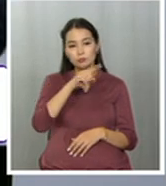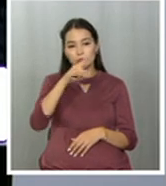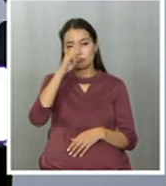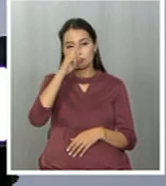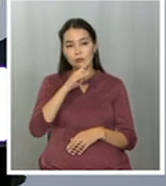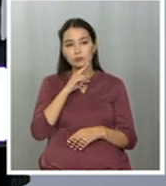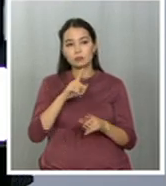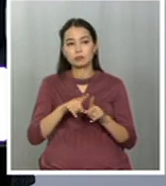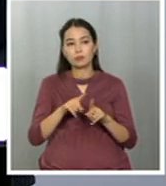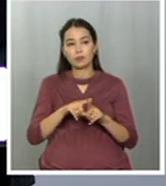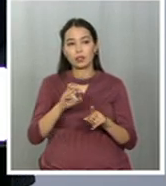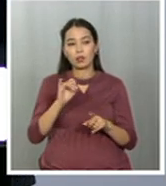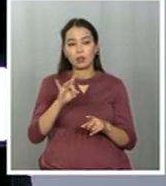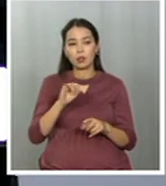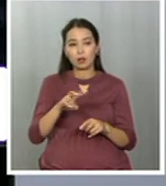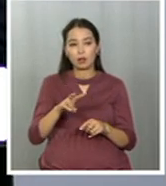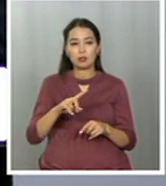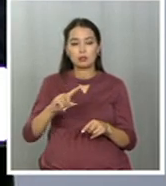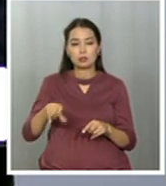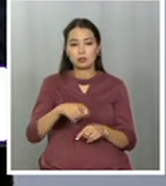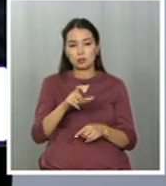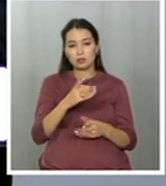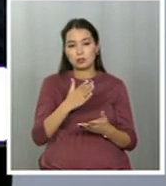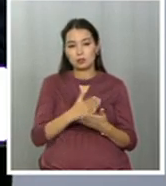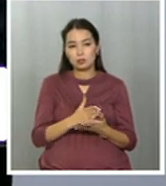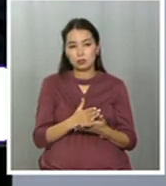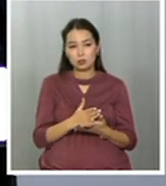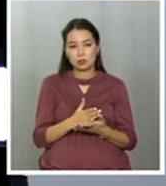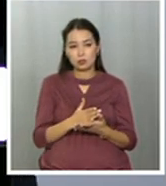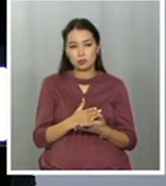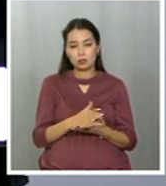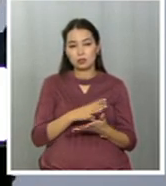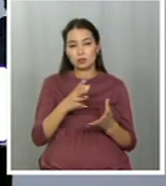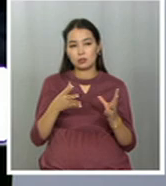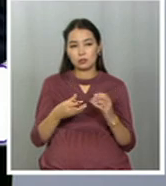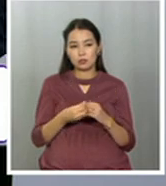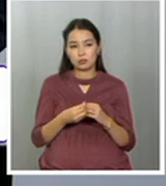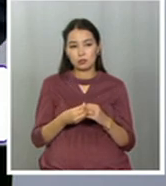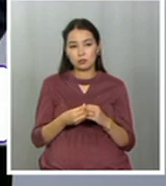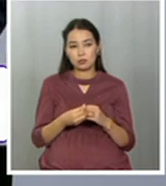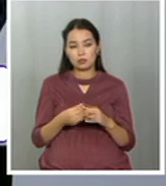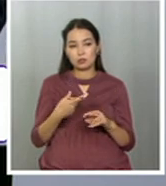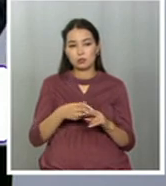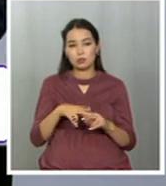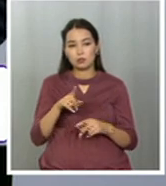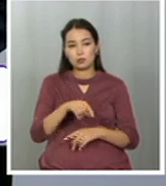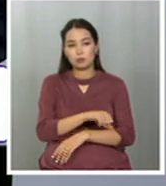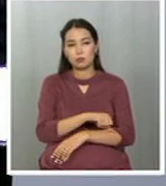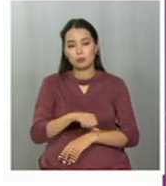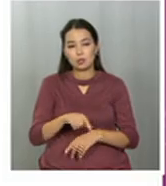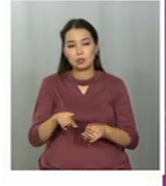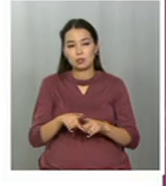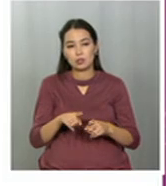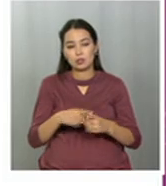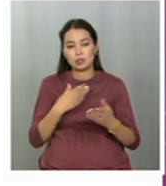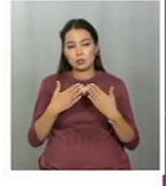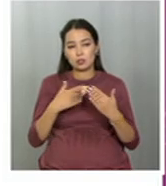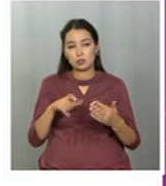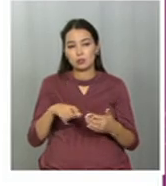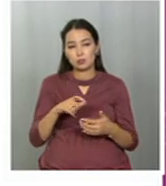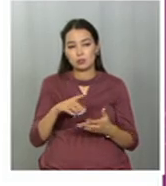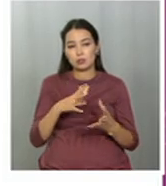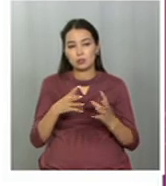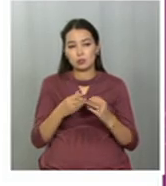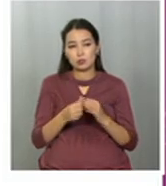Арал теңізіне жалғасады. Ал енді жалпы трансшекаралық өзендерге ақпарат бере кететін болсақ, соңғы 60